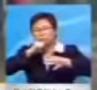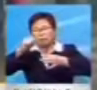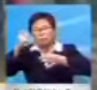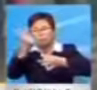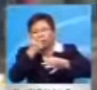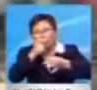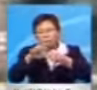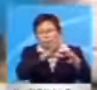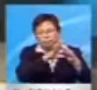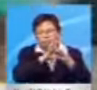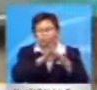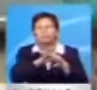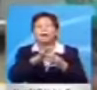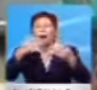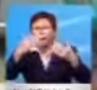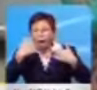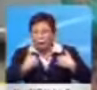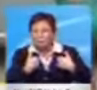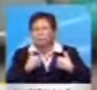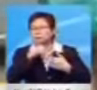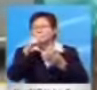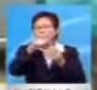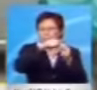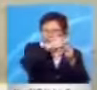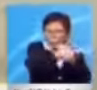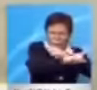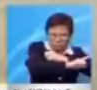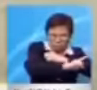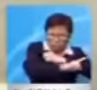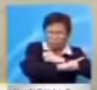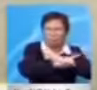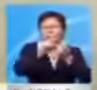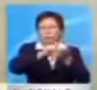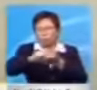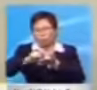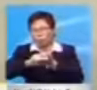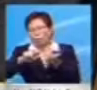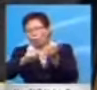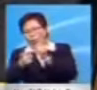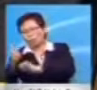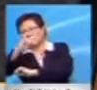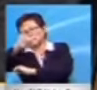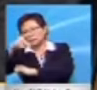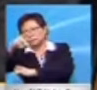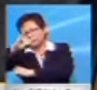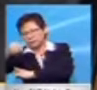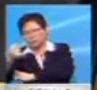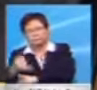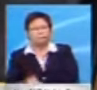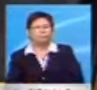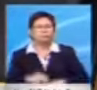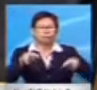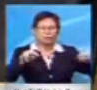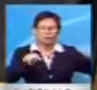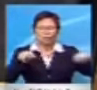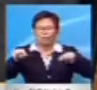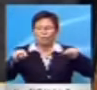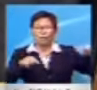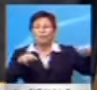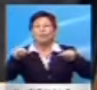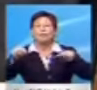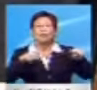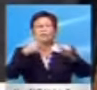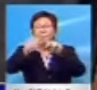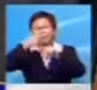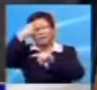kerjasama ini termasuk tidak membayar saman yang dikeluarkan jpj ini pelanc daripada